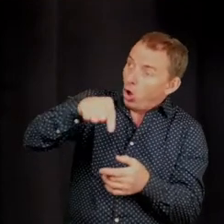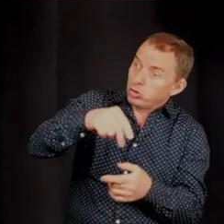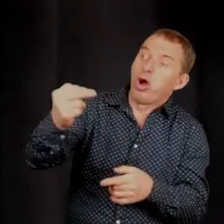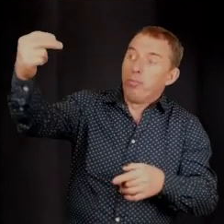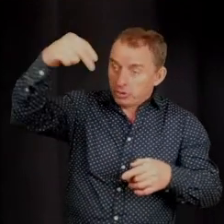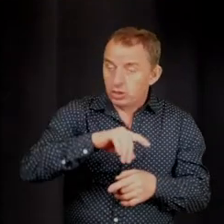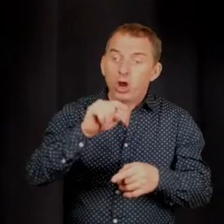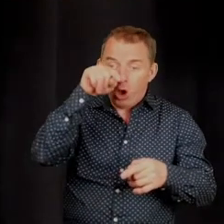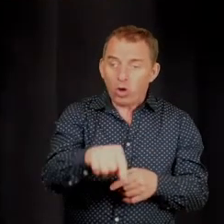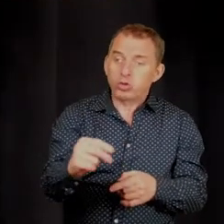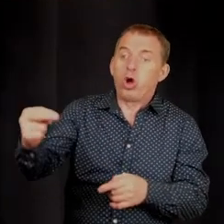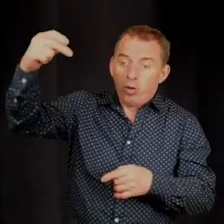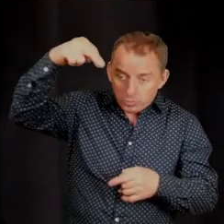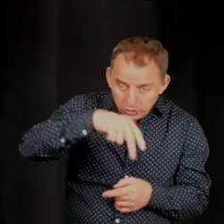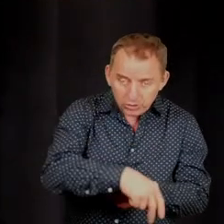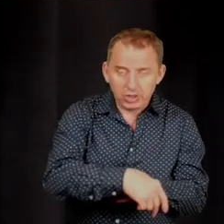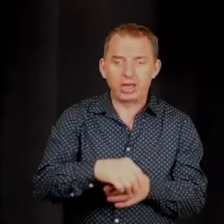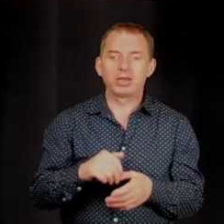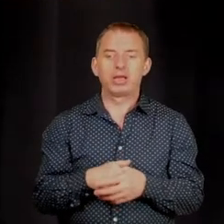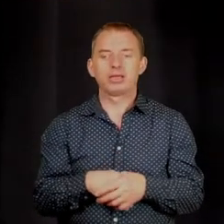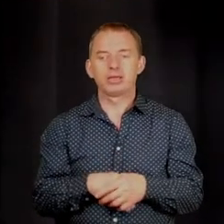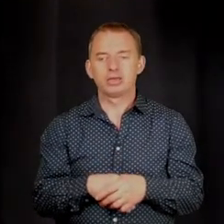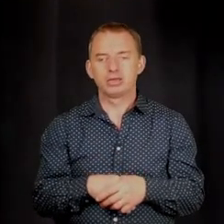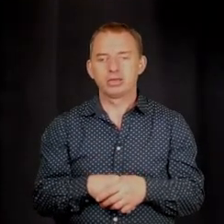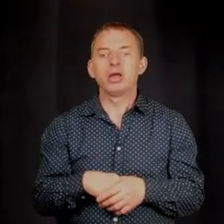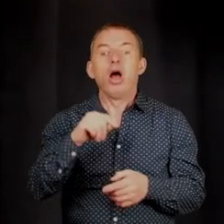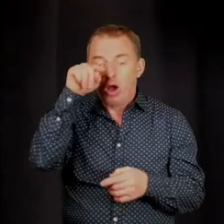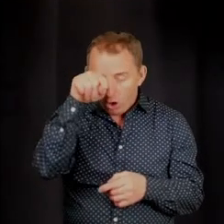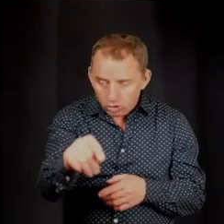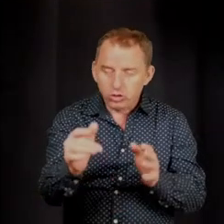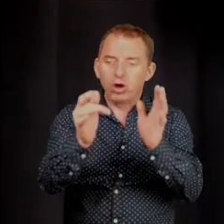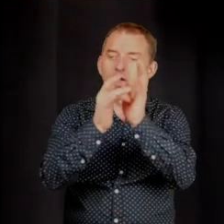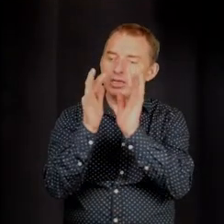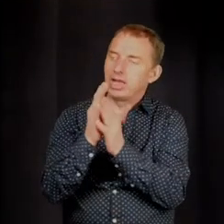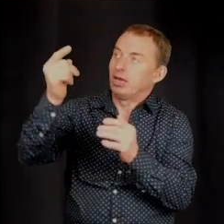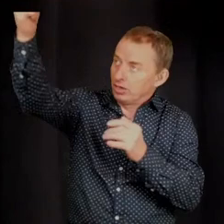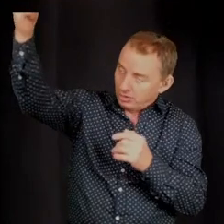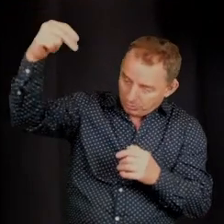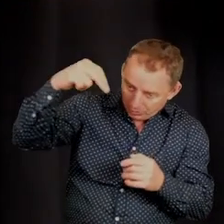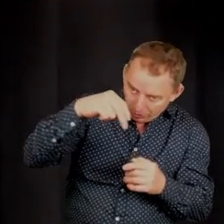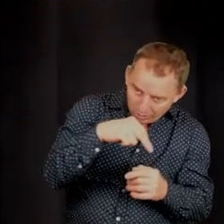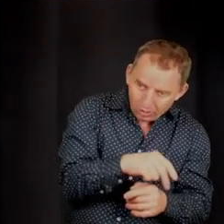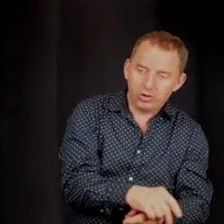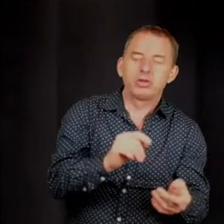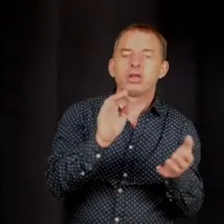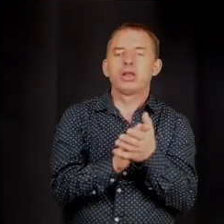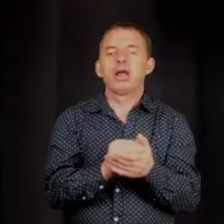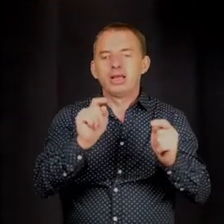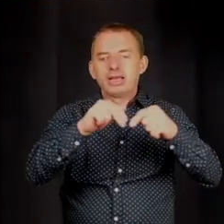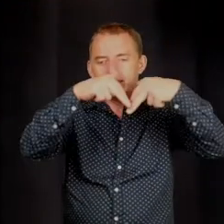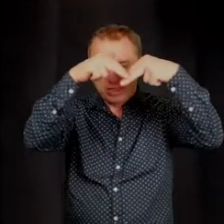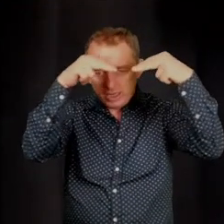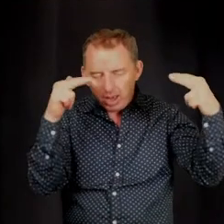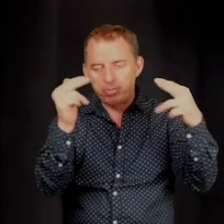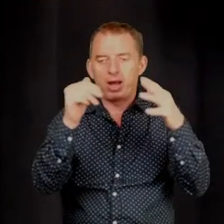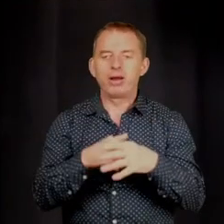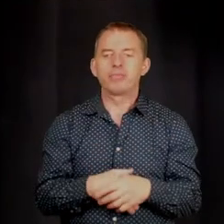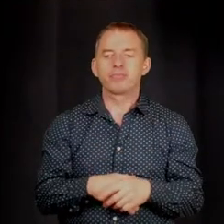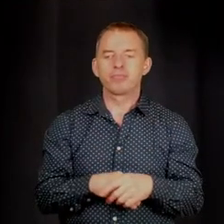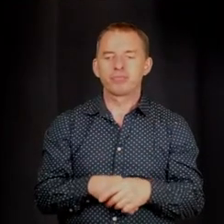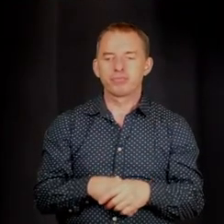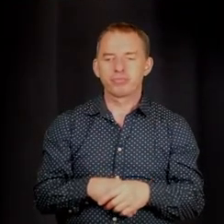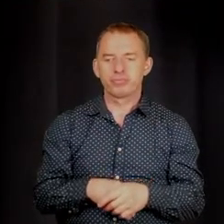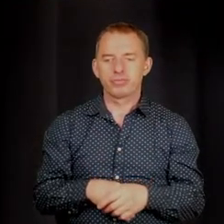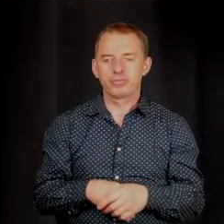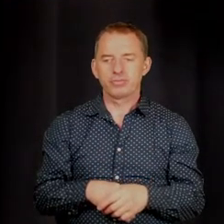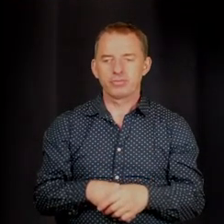oto przyszedł. Jesus is coming in the clouds of heaven. Oto Jezus przychodzi przychodzi z nieba. But although we are